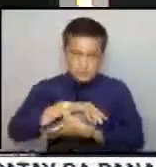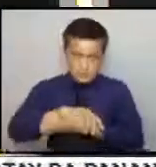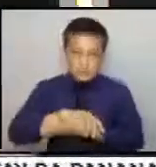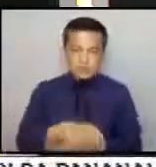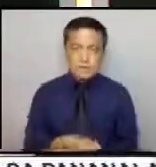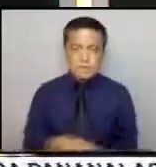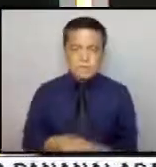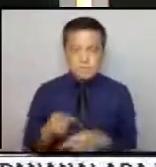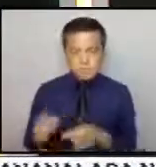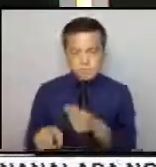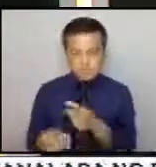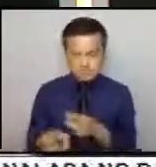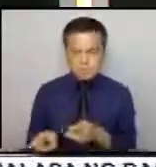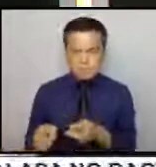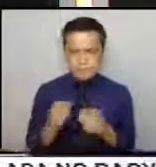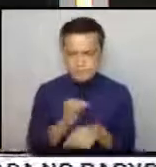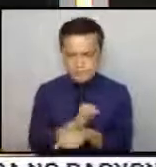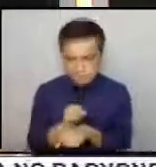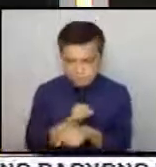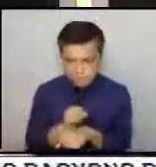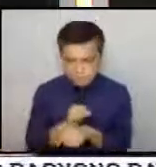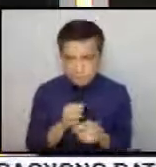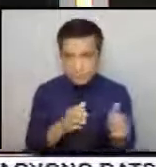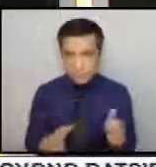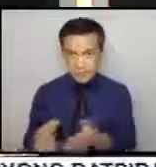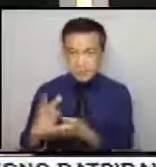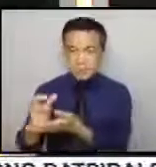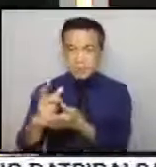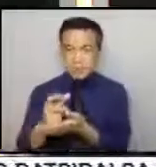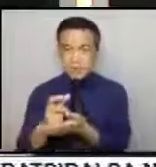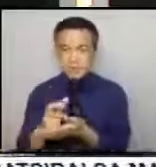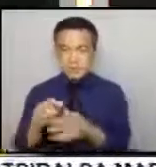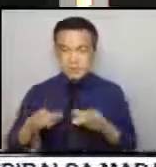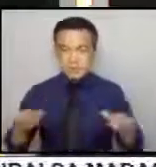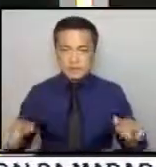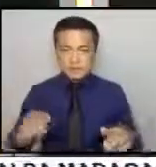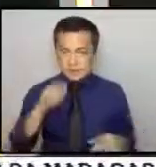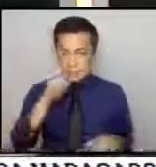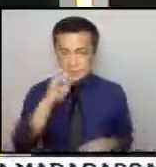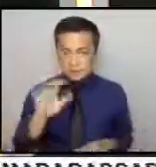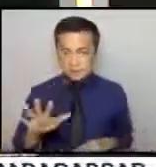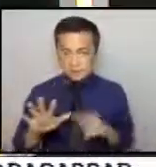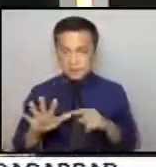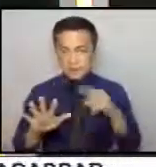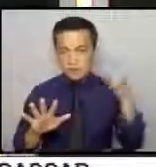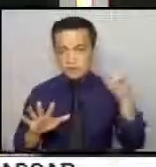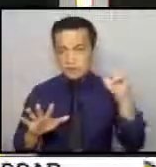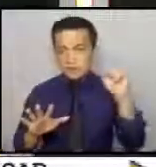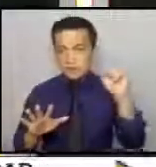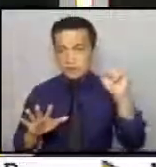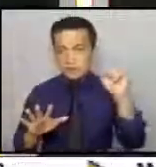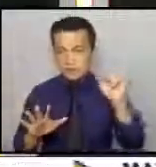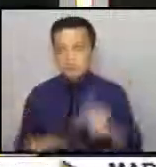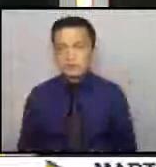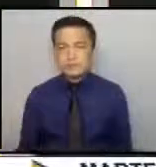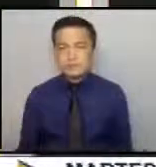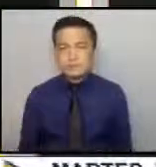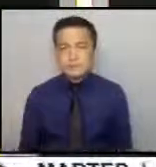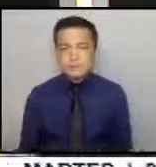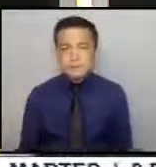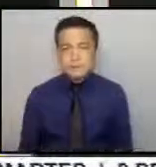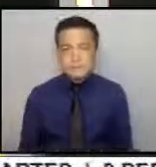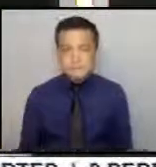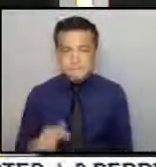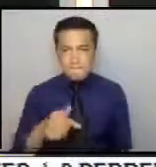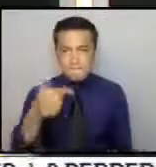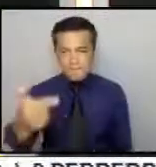nilang pinaghahandaan ang pagbabakuna sa mga kabataang nasa edad 5 hanggang 11 taong gulang. Ang detalye mula kay Claudette